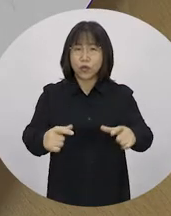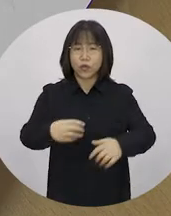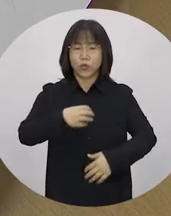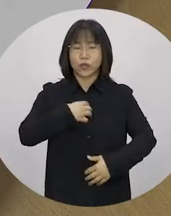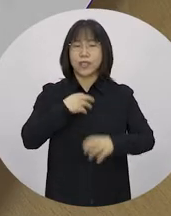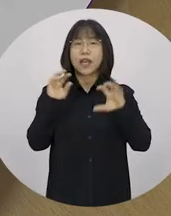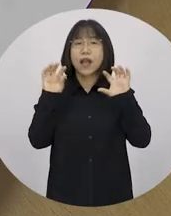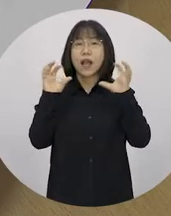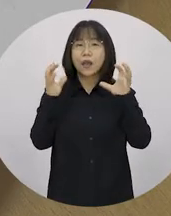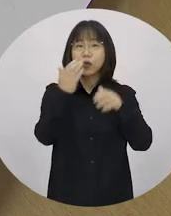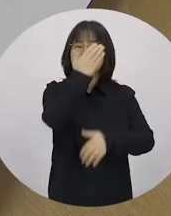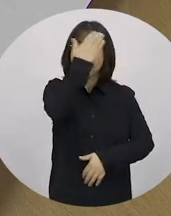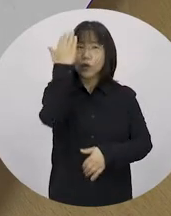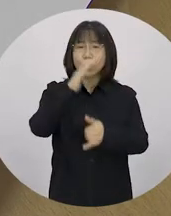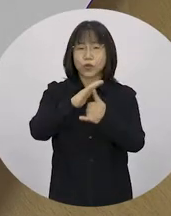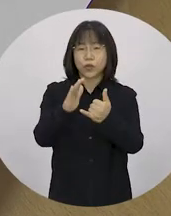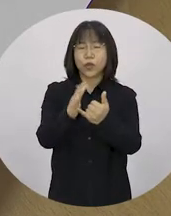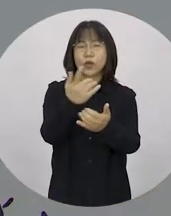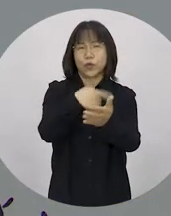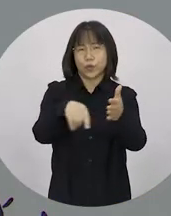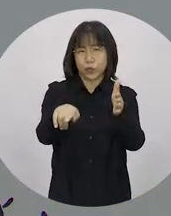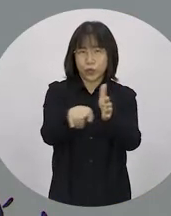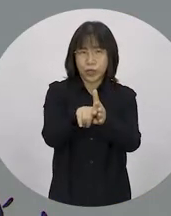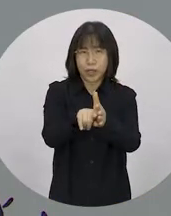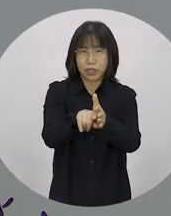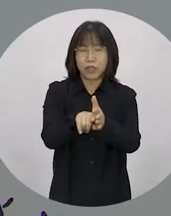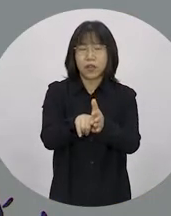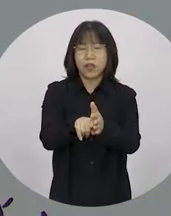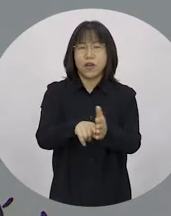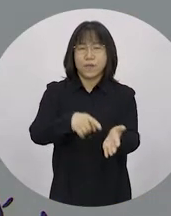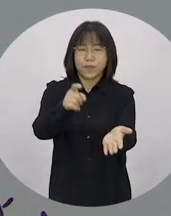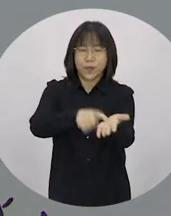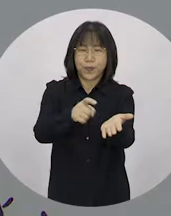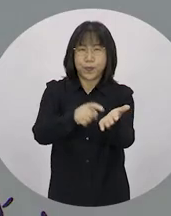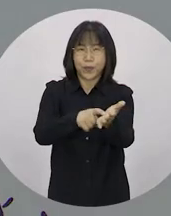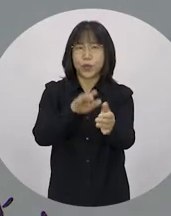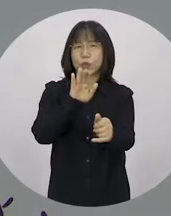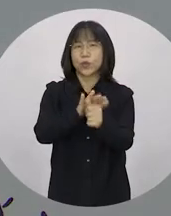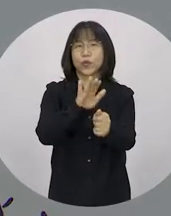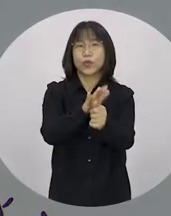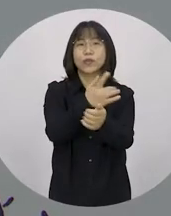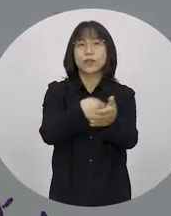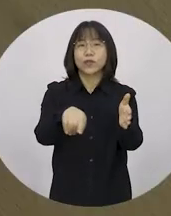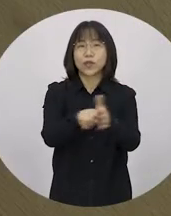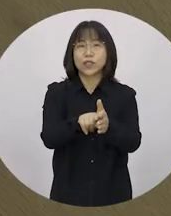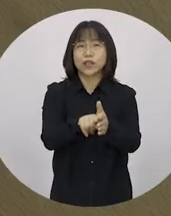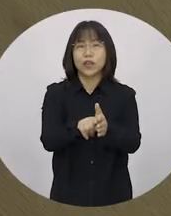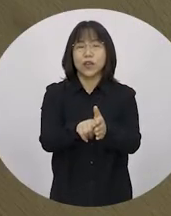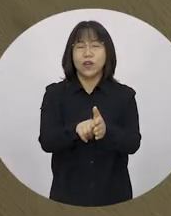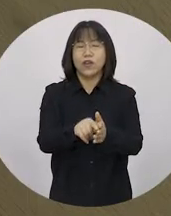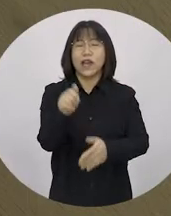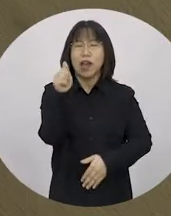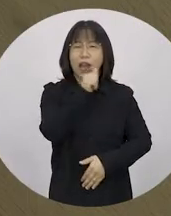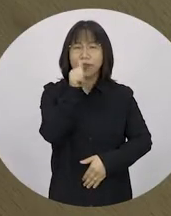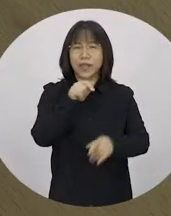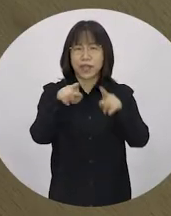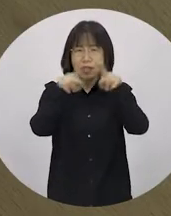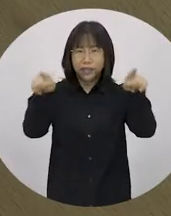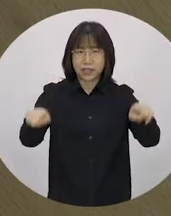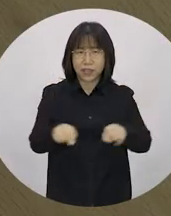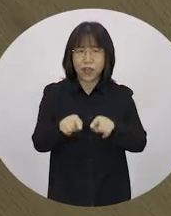강서구는 지역이 위기 아동과 청소년들의 대한 사각지대를 해소하고 신속하고 정확한 대응을 돕기 위해 안내서 를